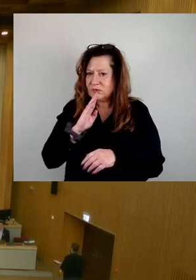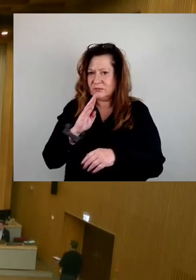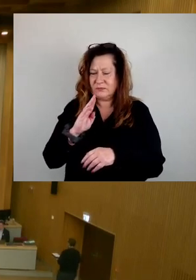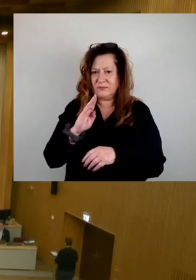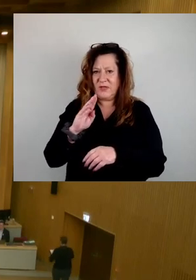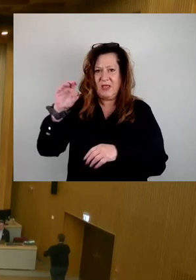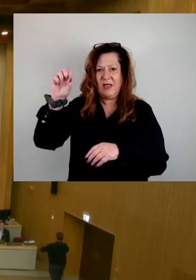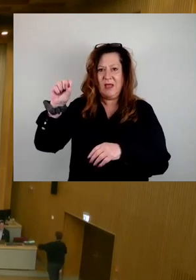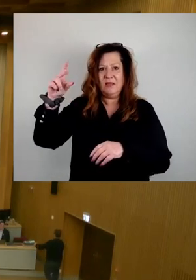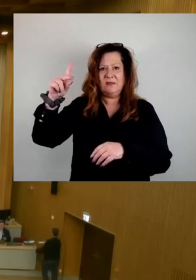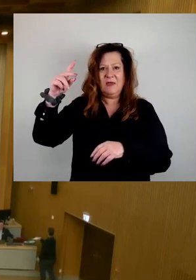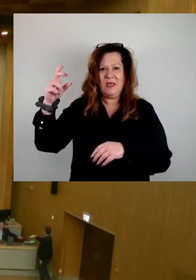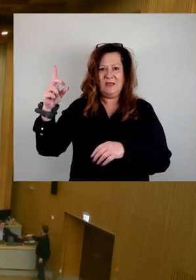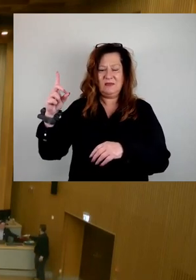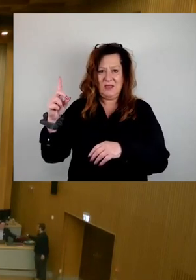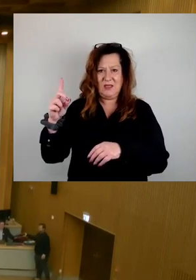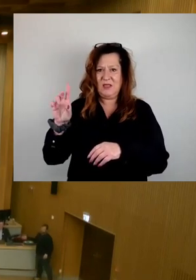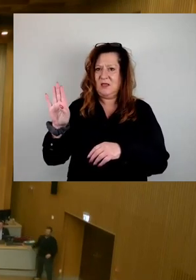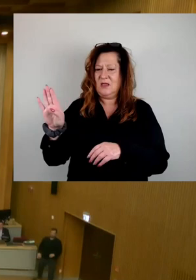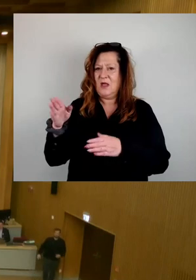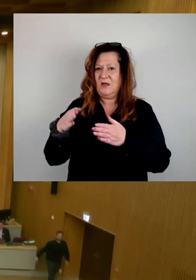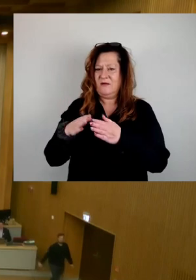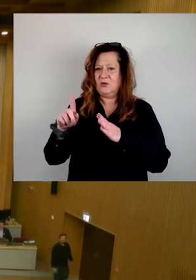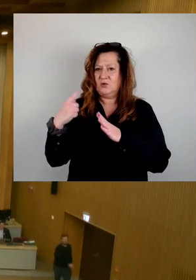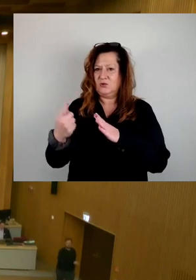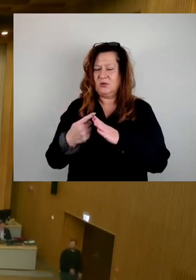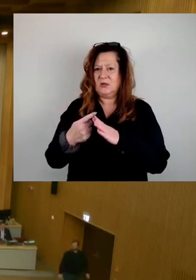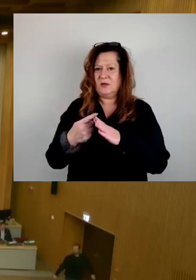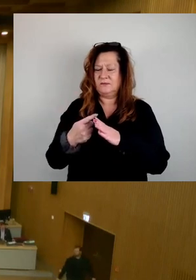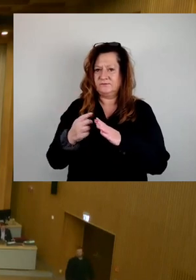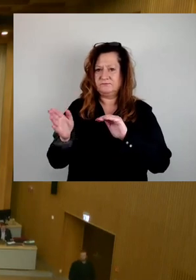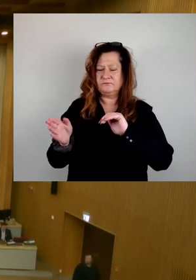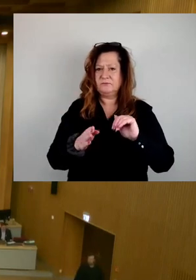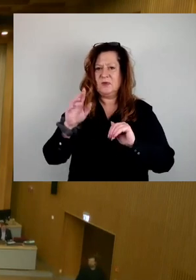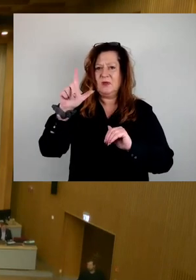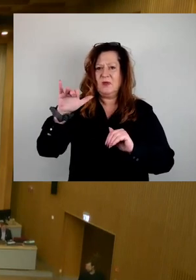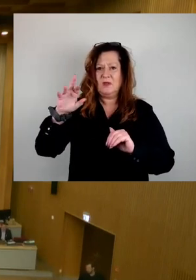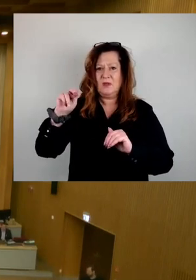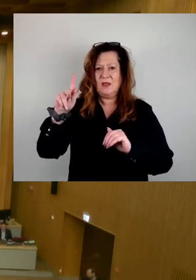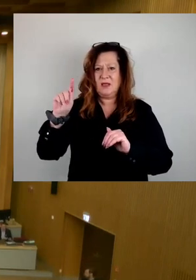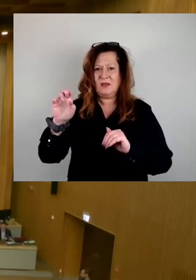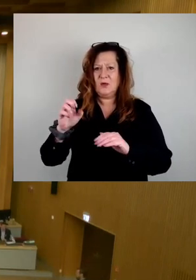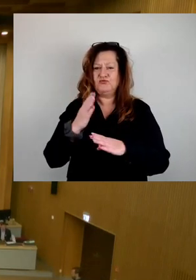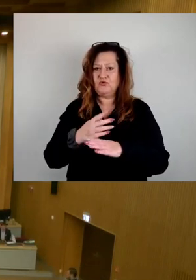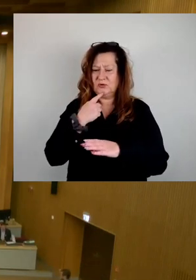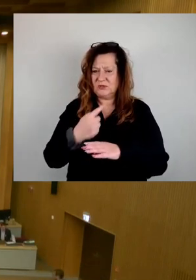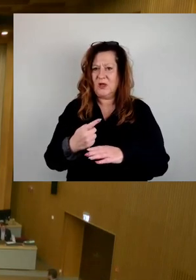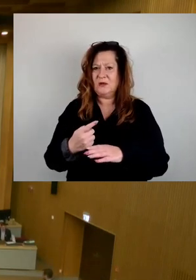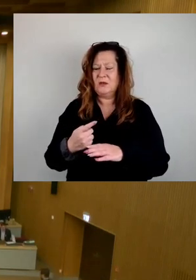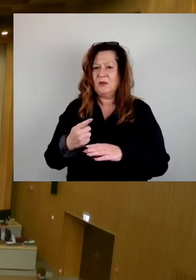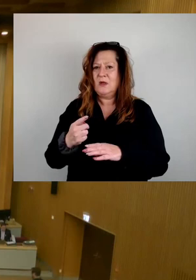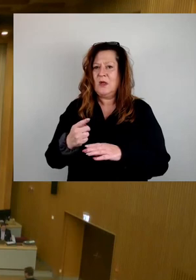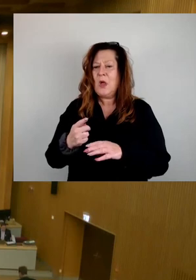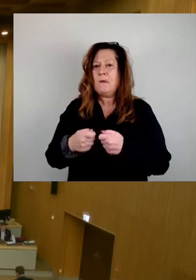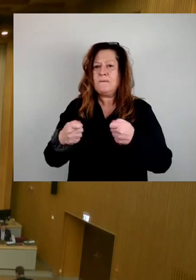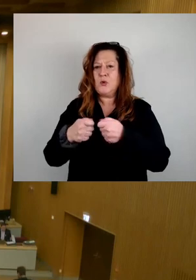In der Fraktionsrunde dann, okay. Linke hatte es ja schon gesagt gehabt. Und Bündnis 90 Die Grünen? Auch